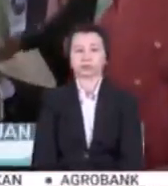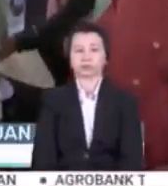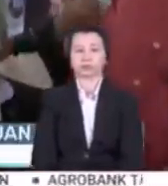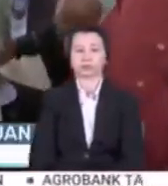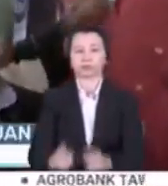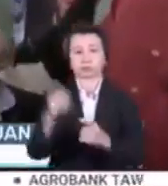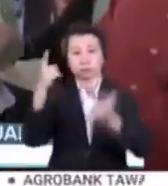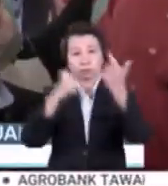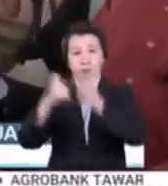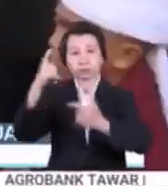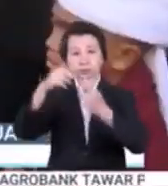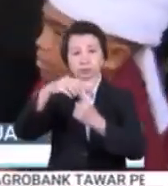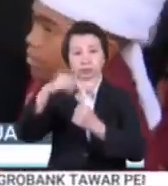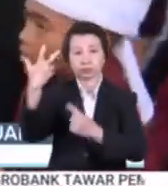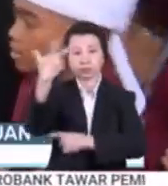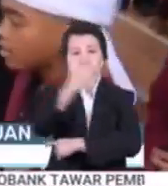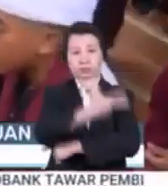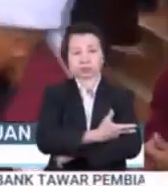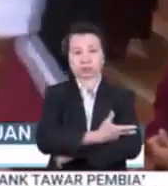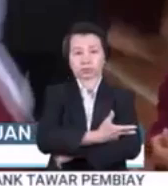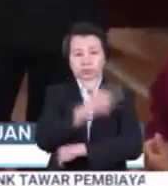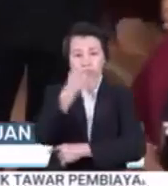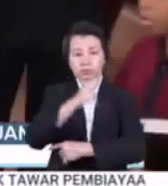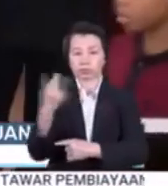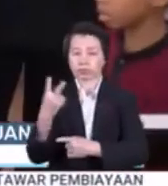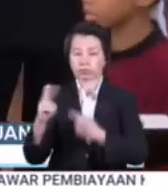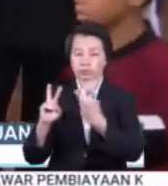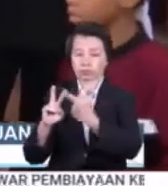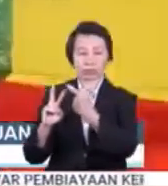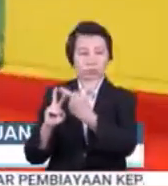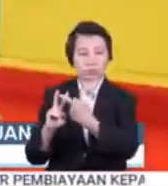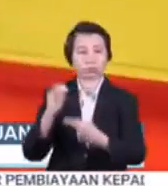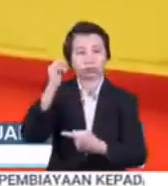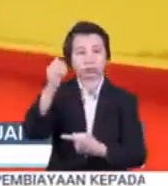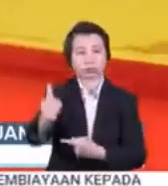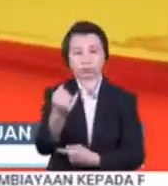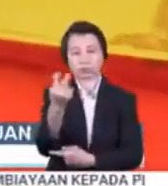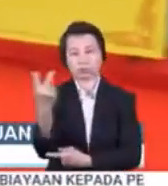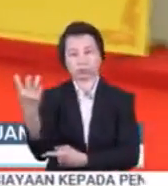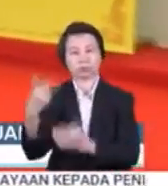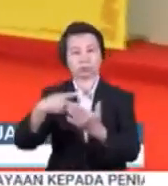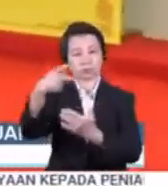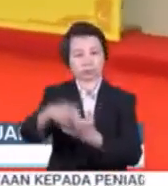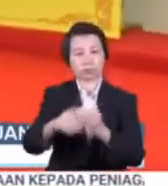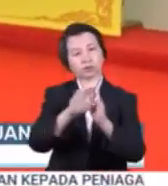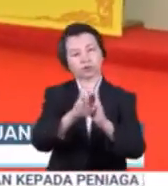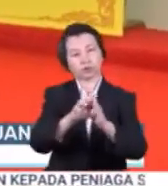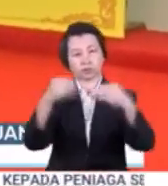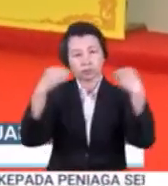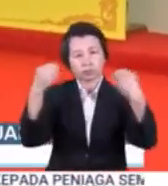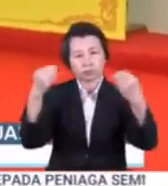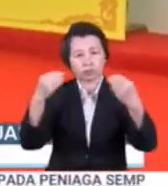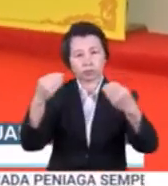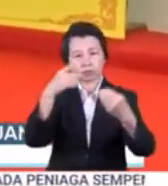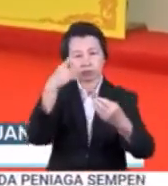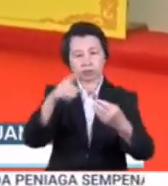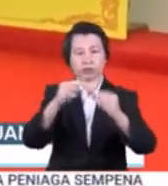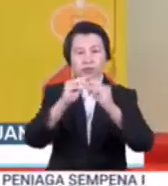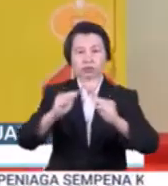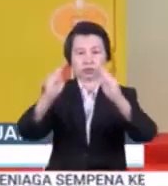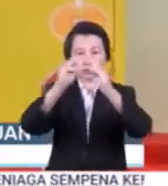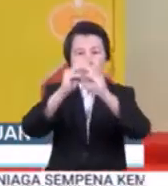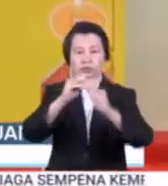sepanjang lawatan khas tiga hari Mulai jumaat lalu Baginda berdua berkenaan berangkat ke beberapa program antaranya Majlis pemasyuran masjid